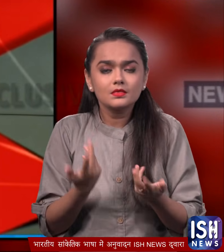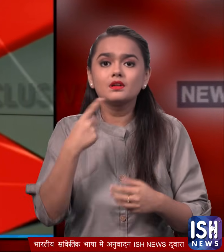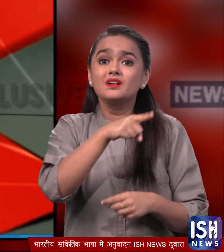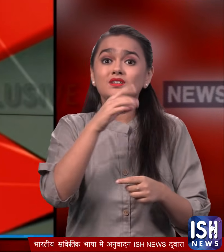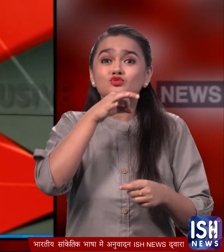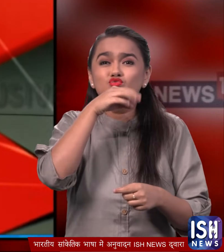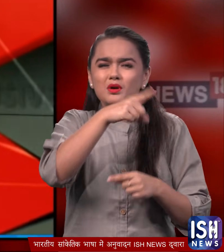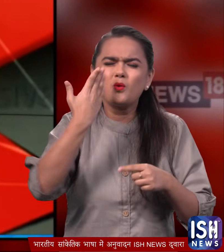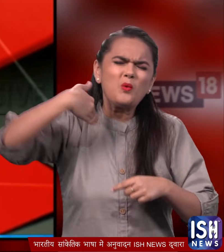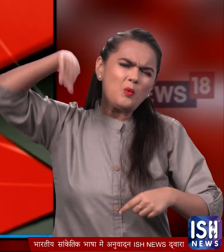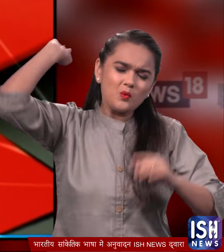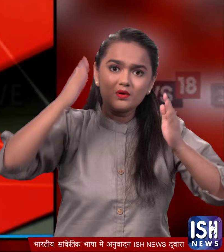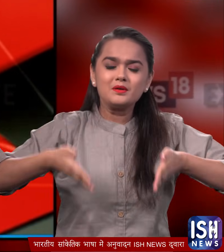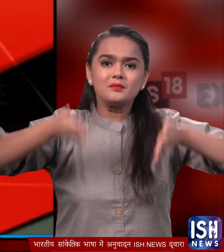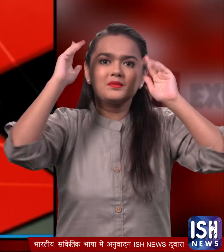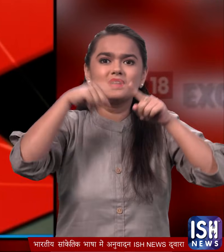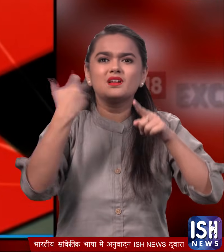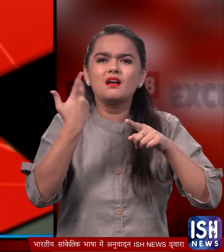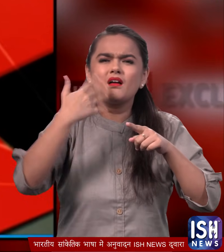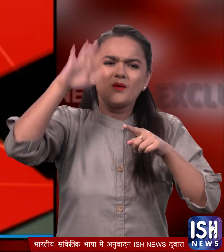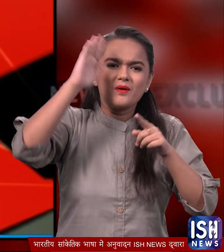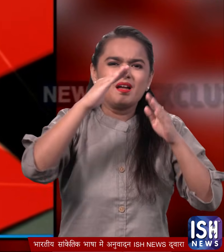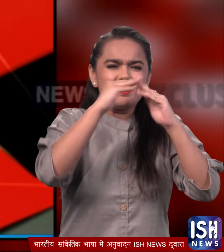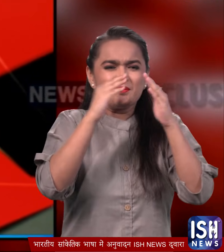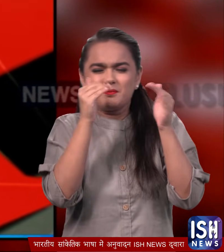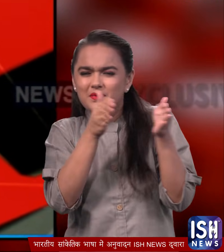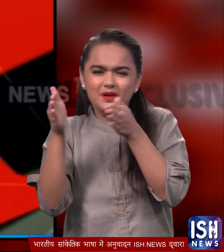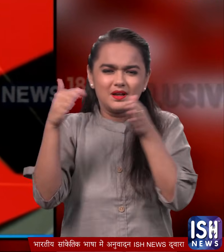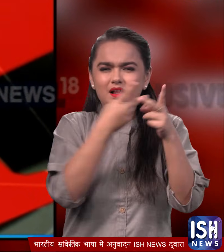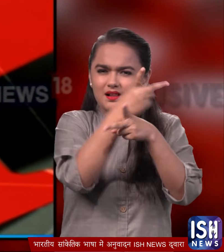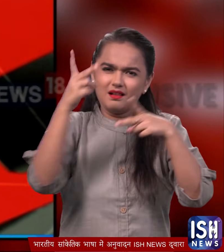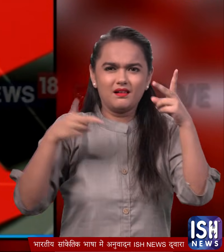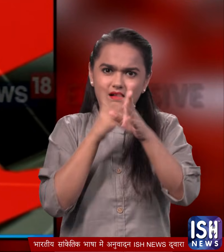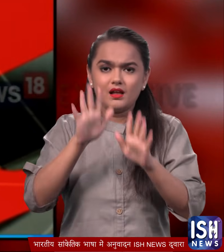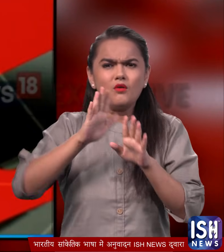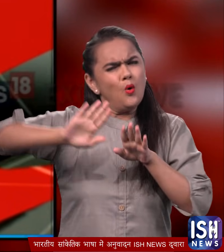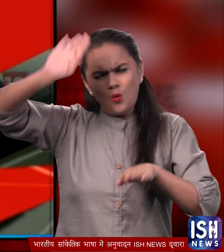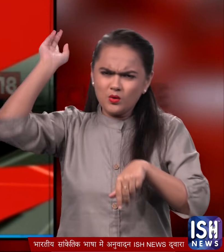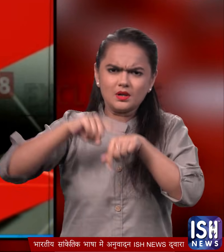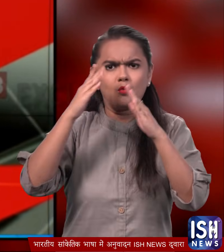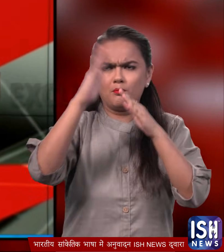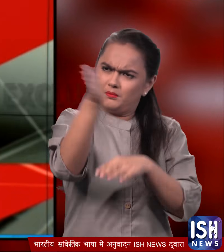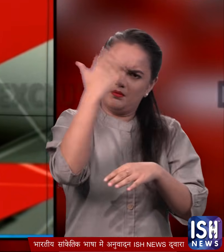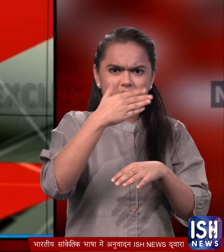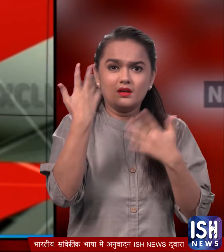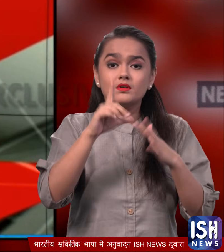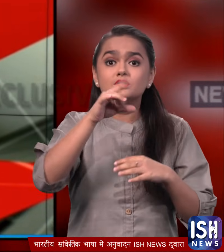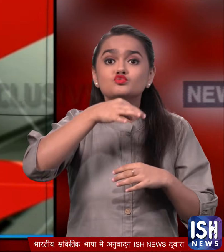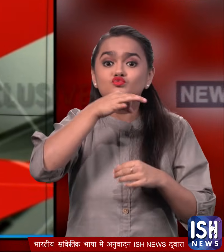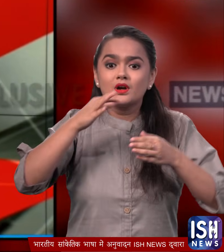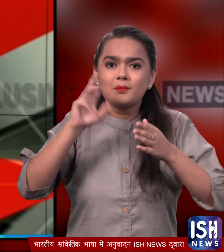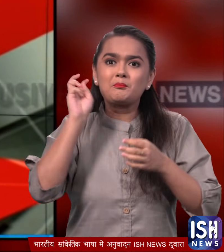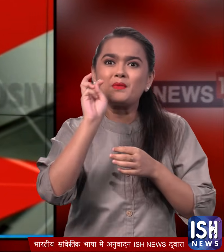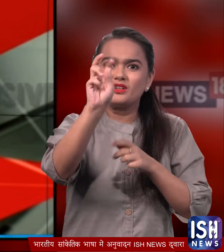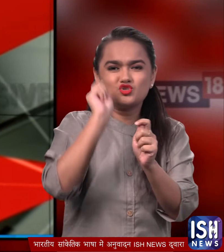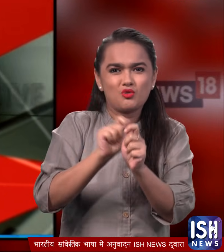सूरत की इस पुरानी बिल्डिंग में दमकल कर्मियों के क्वार्टर बने हुए, जिसे काफी पहले खाली कराया जा चुका था और अब सूरत मेट्रो रेल को जमीन